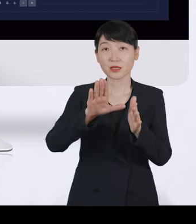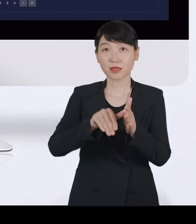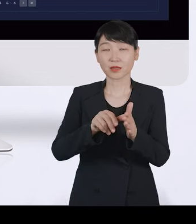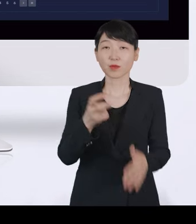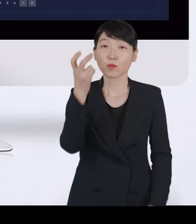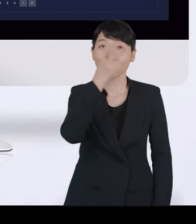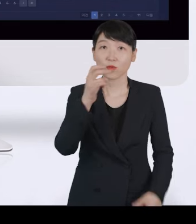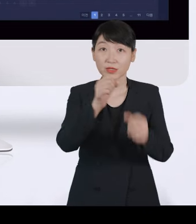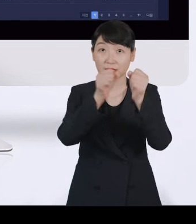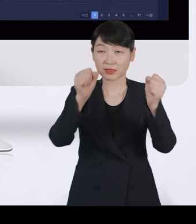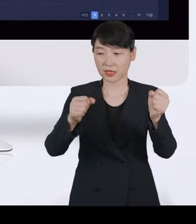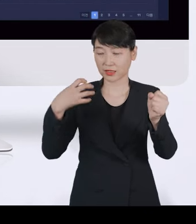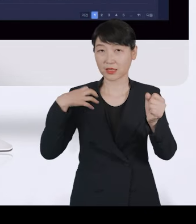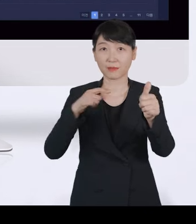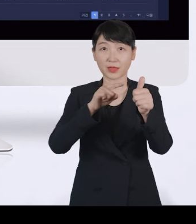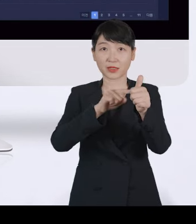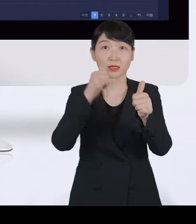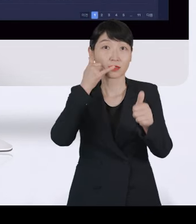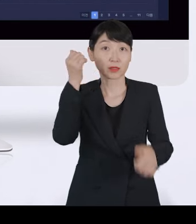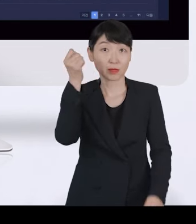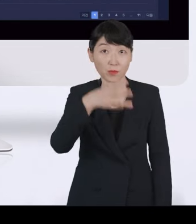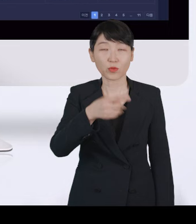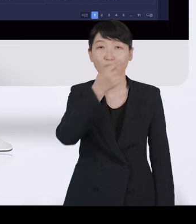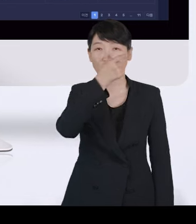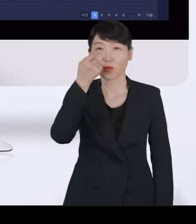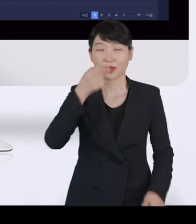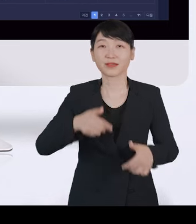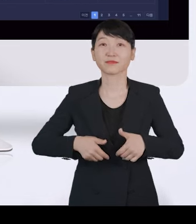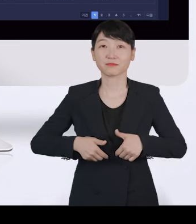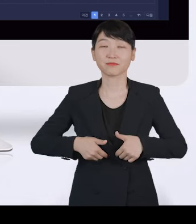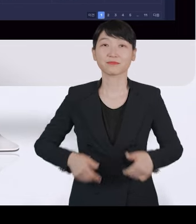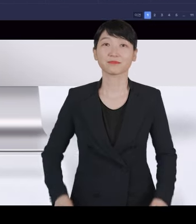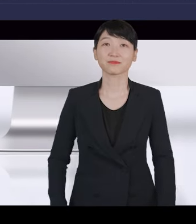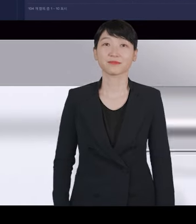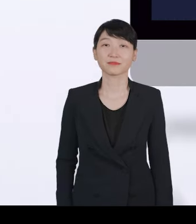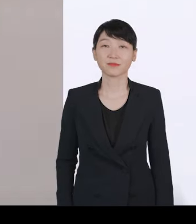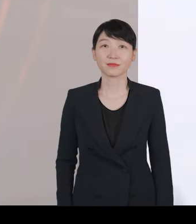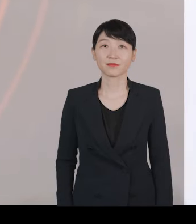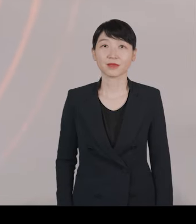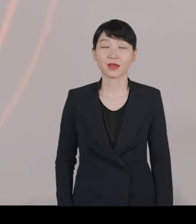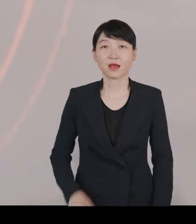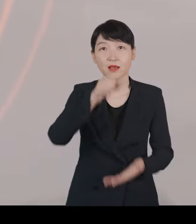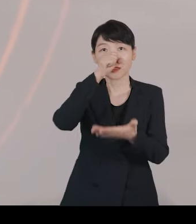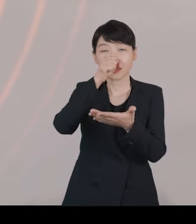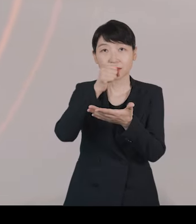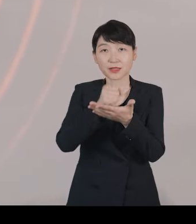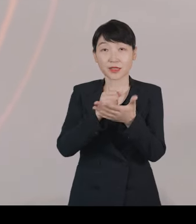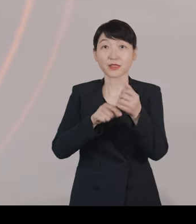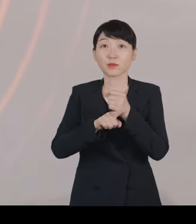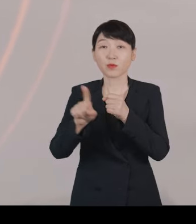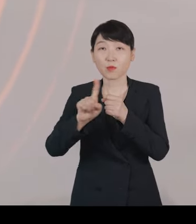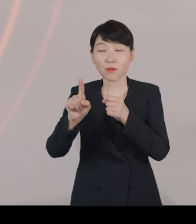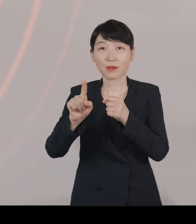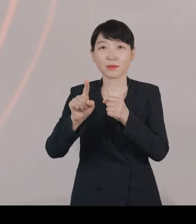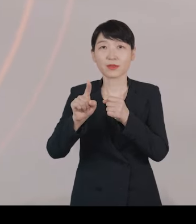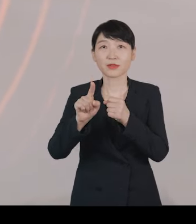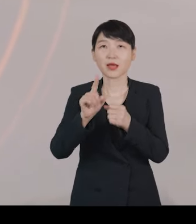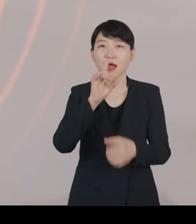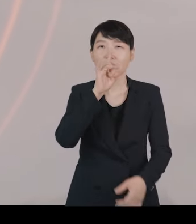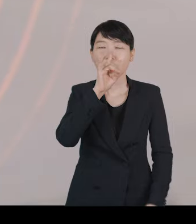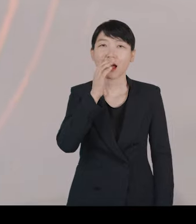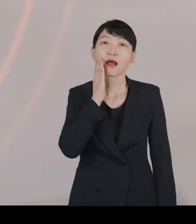모니터링 사이트에 등록된 담당자 연락처를 확인해 주셔야 합니다. 응급벨이 정상적으로 작동된다면